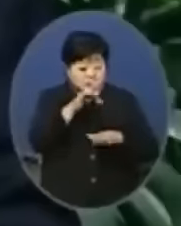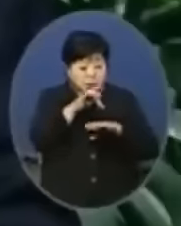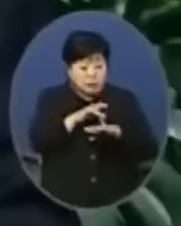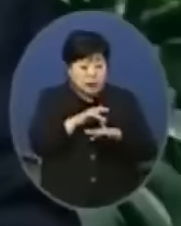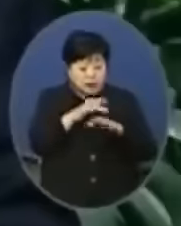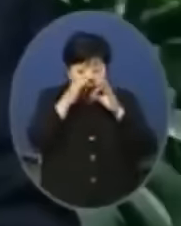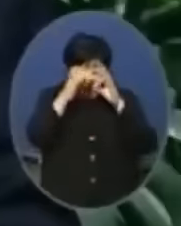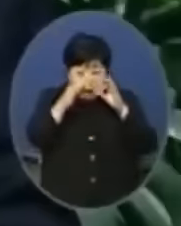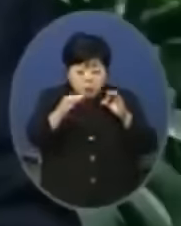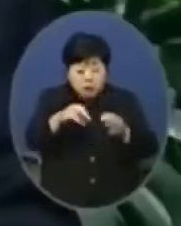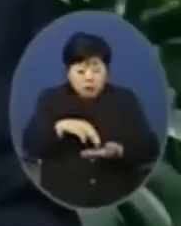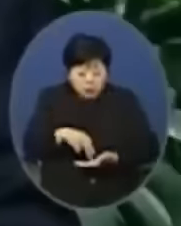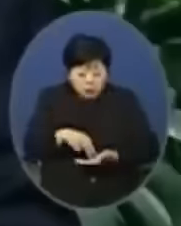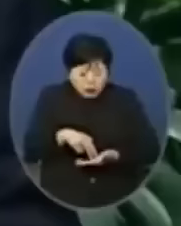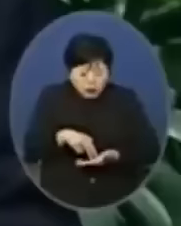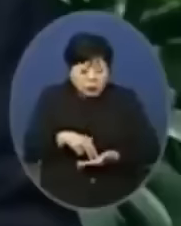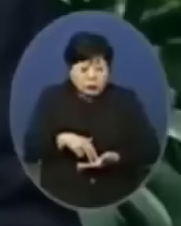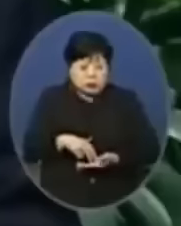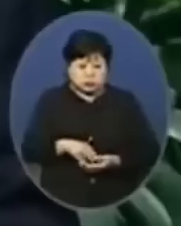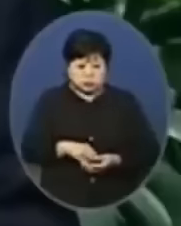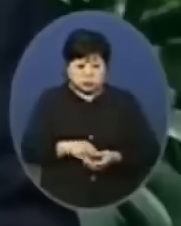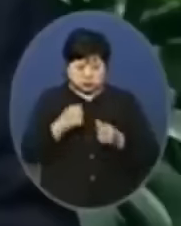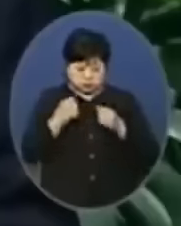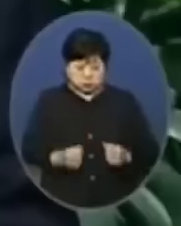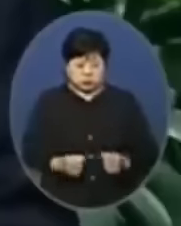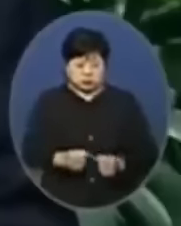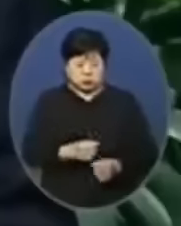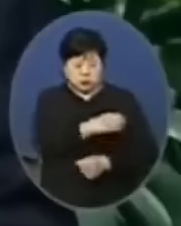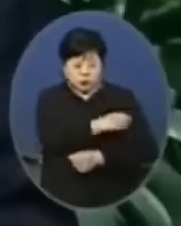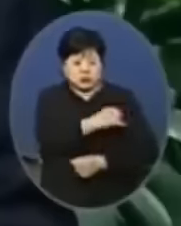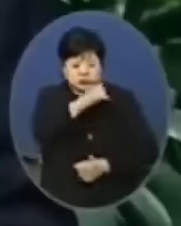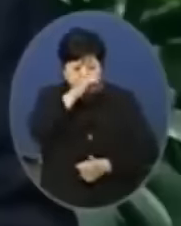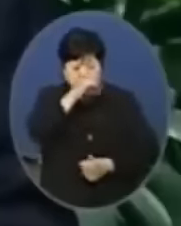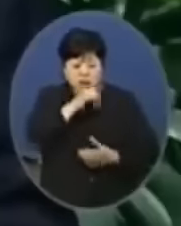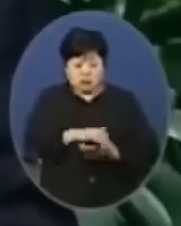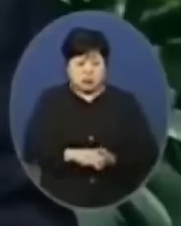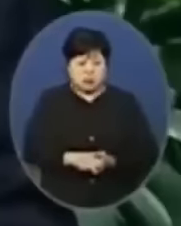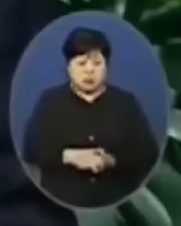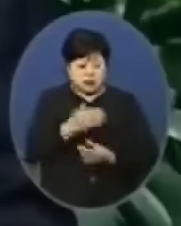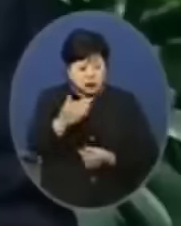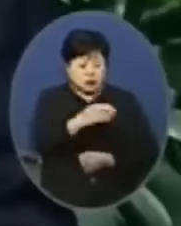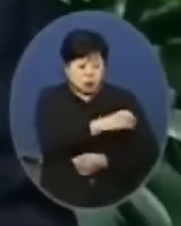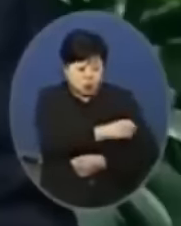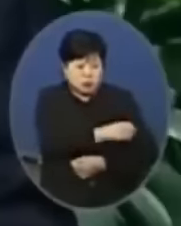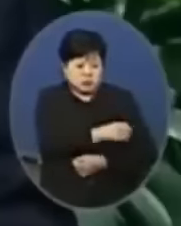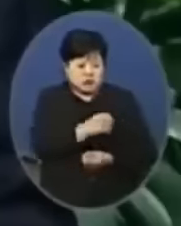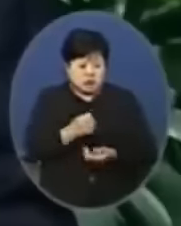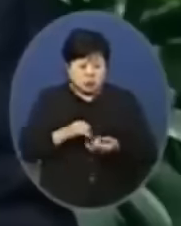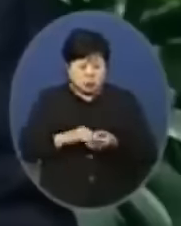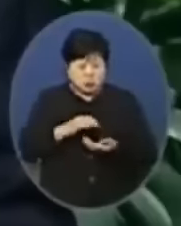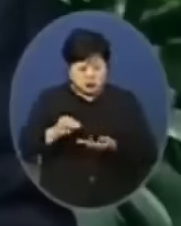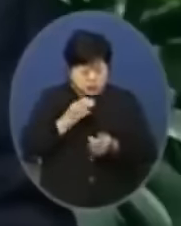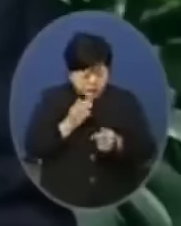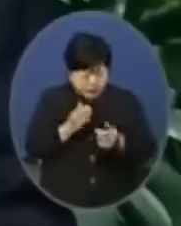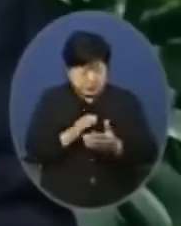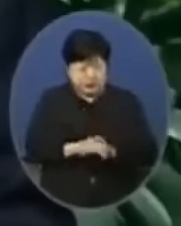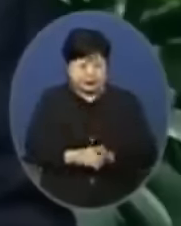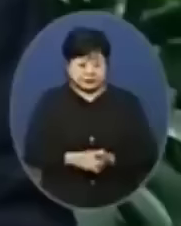보고 벌벌 떠는 존재인 것입니다. 권세 있는 자들인 것입니다. 여러분의 권세를 꼭 사용하시기 바랍니다.